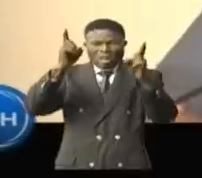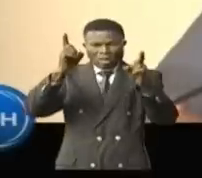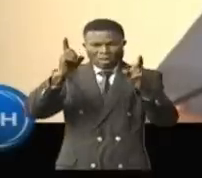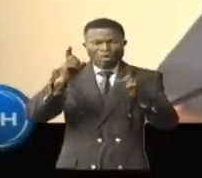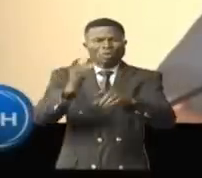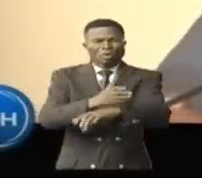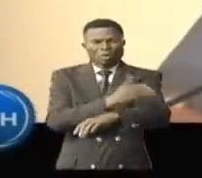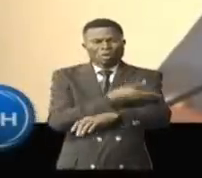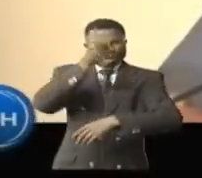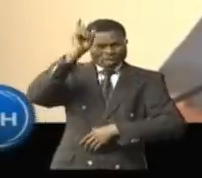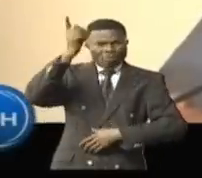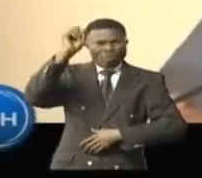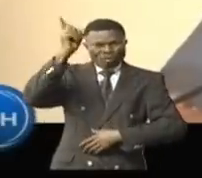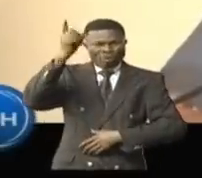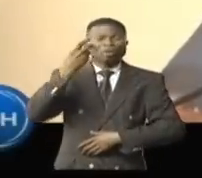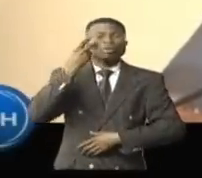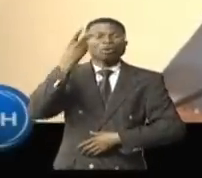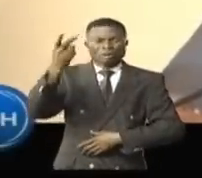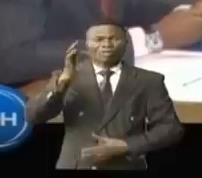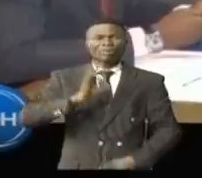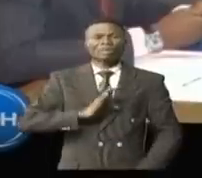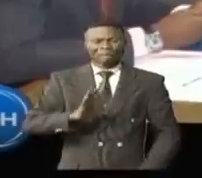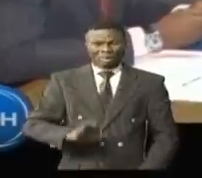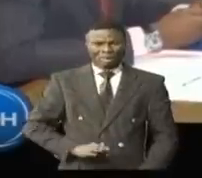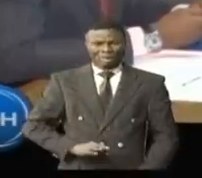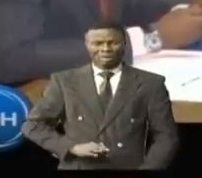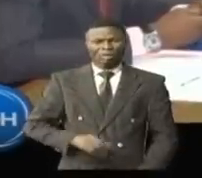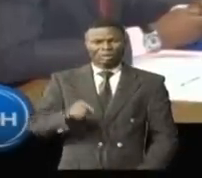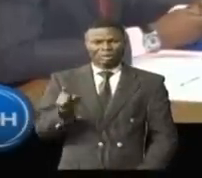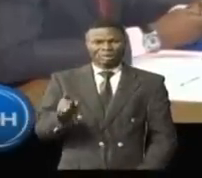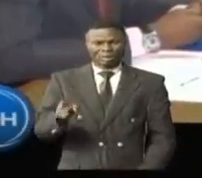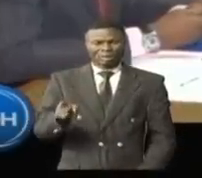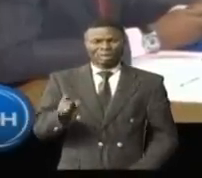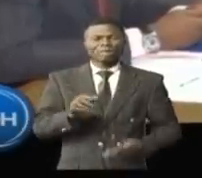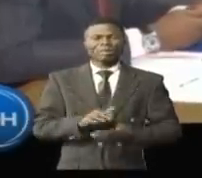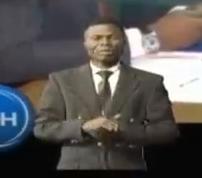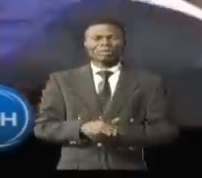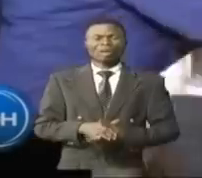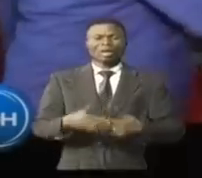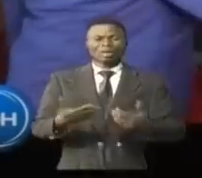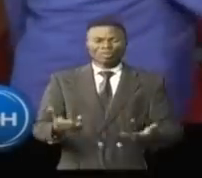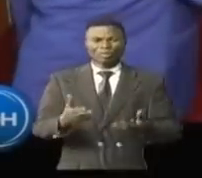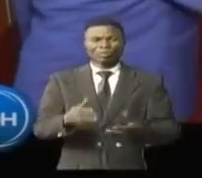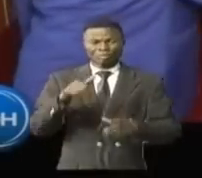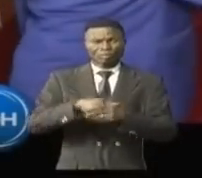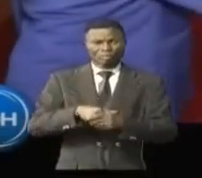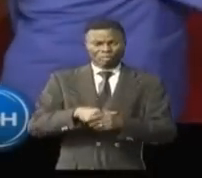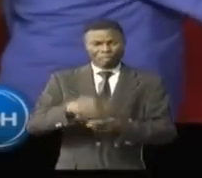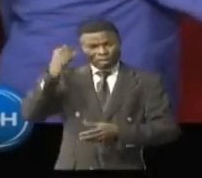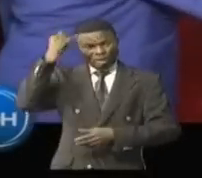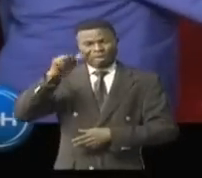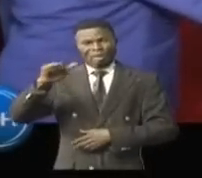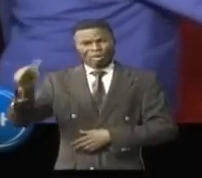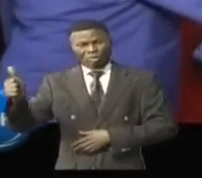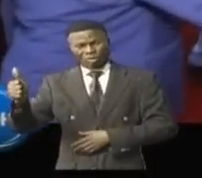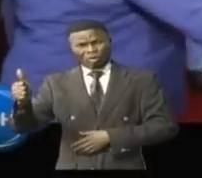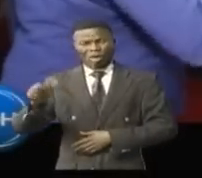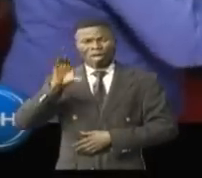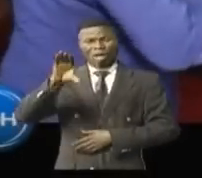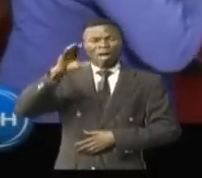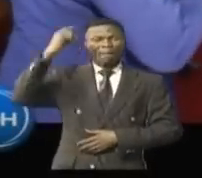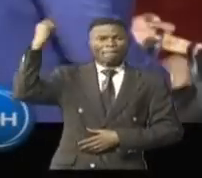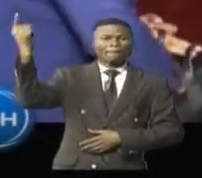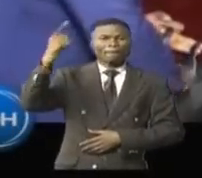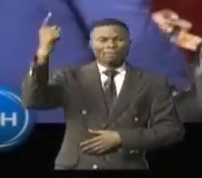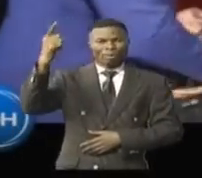en priorité selon la vision du chef de l'État, Félix-Antoine Tshisekedi Tshilombo. Dans un autre registre, c'est la Banque mondiale